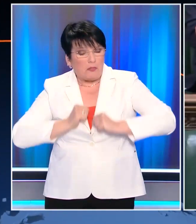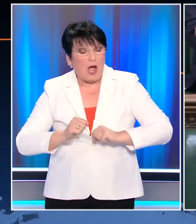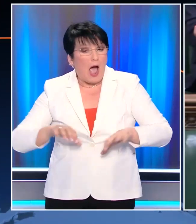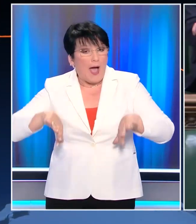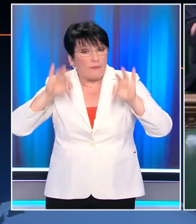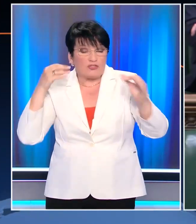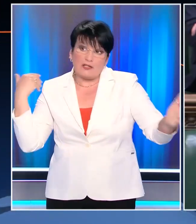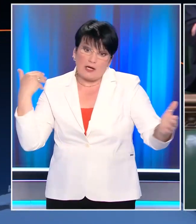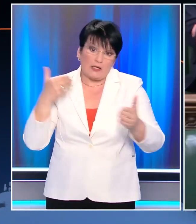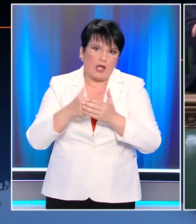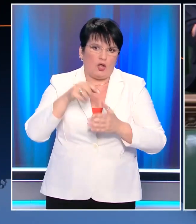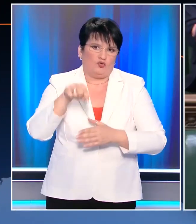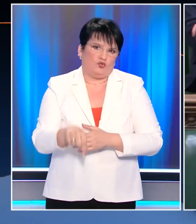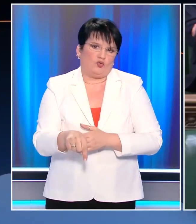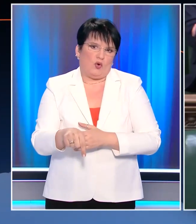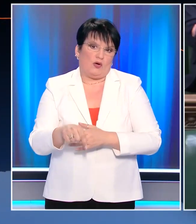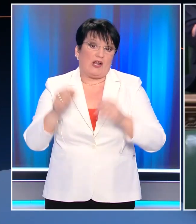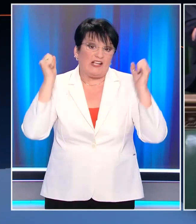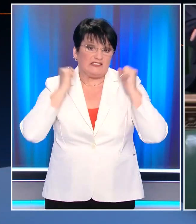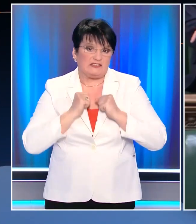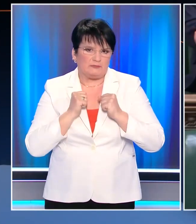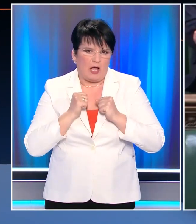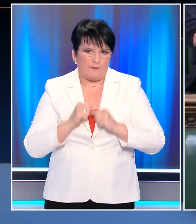Υπότιτλοι AUTHORWAVE